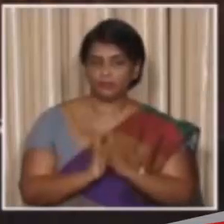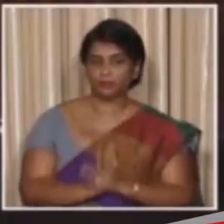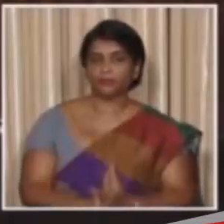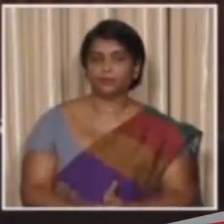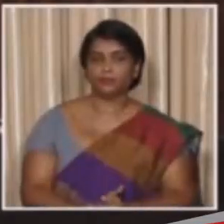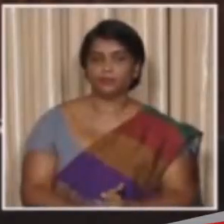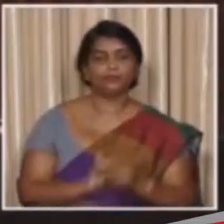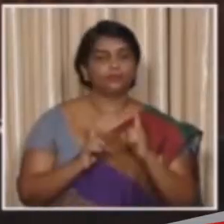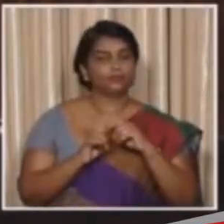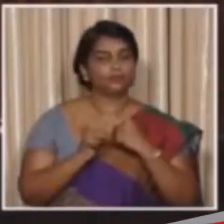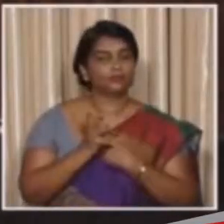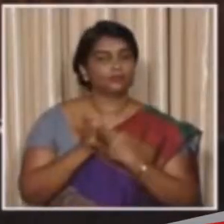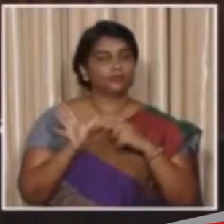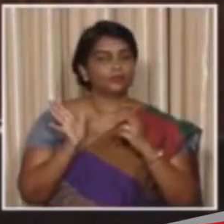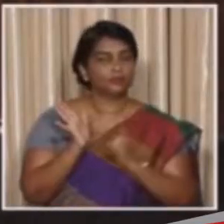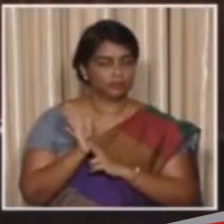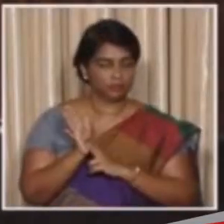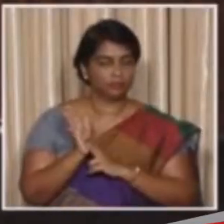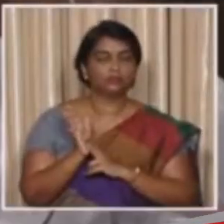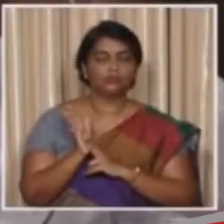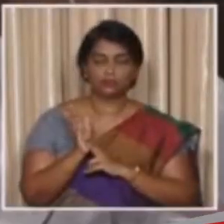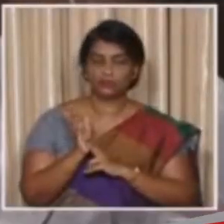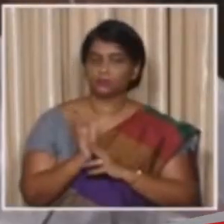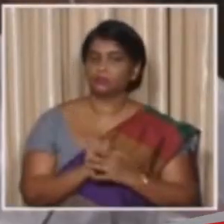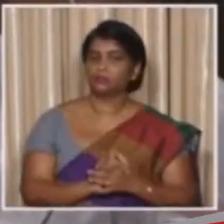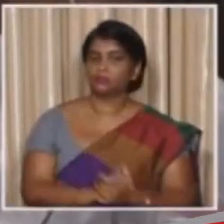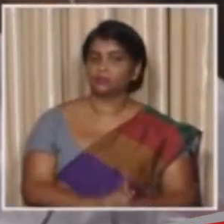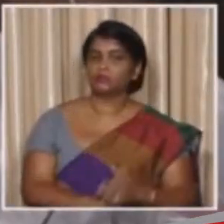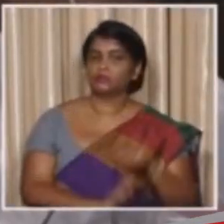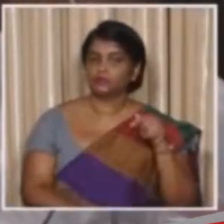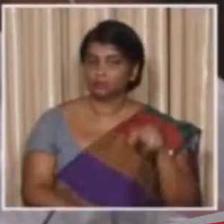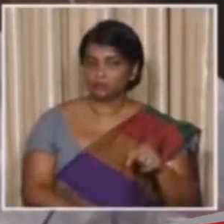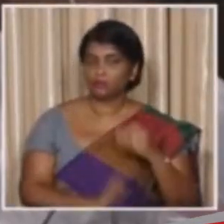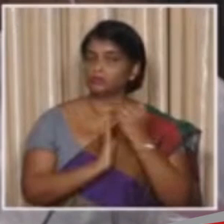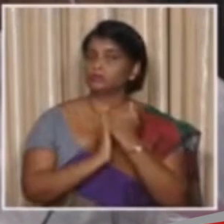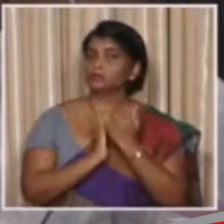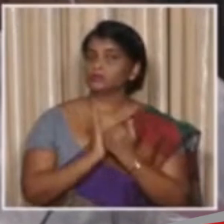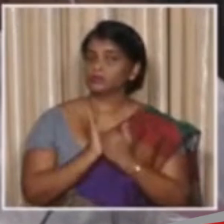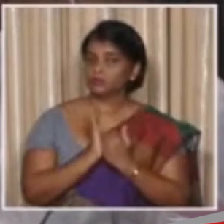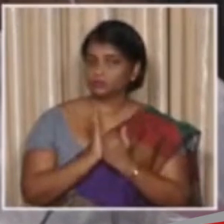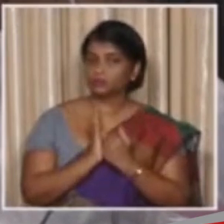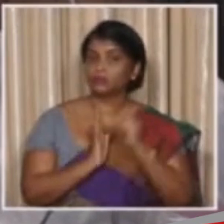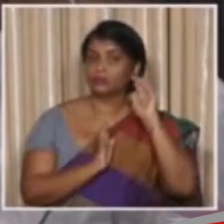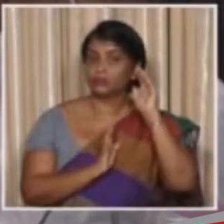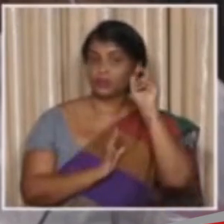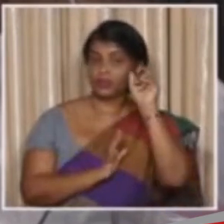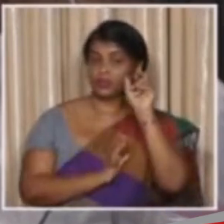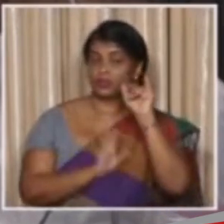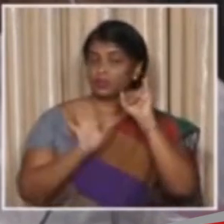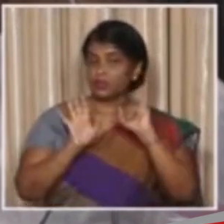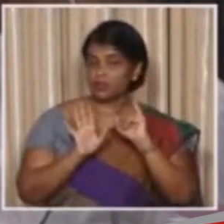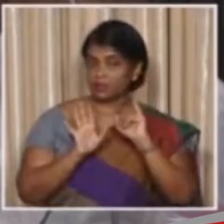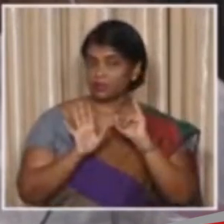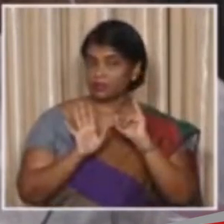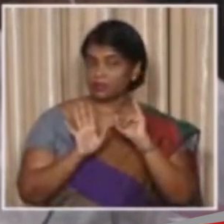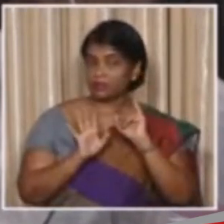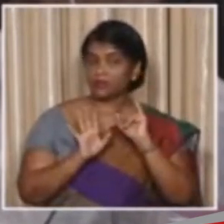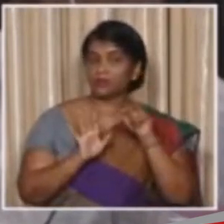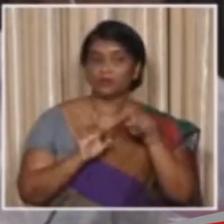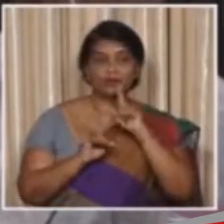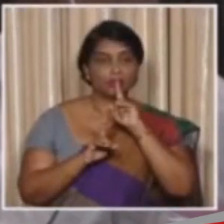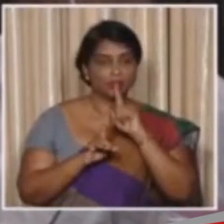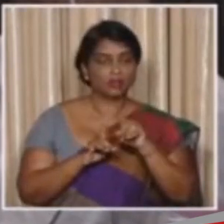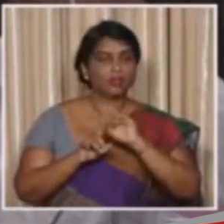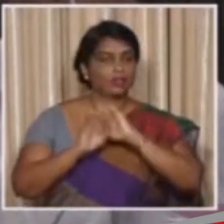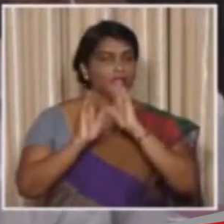එරන් වික්‍රමතුමනි. ඔව් පොයින්ට් අවෝඩ් කතානායකතුමනි අද න්‍යාය පත්‍රයේ විෂයංක 6 යොදවලා තිනව